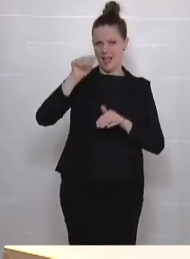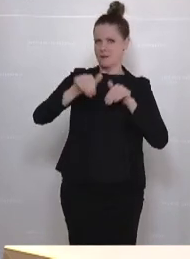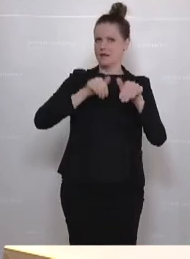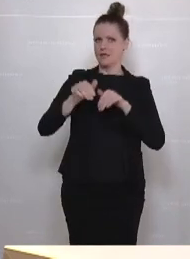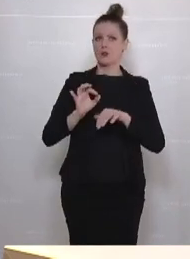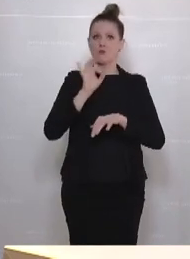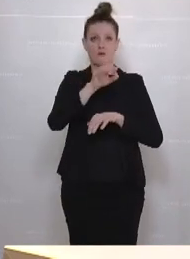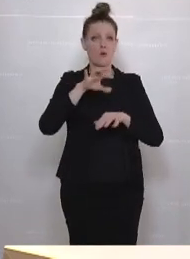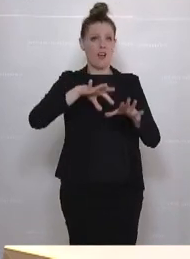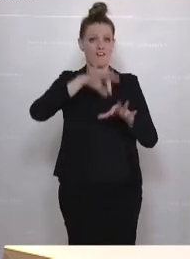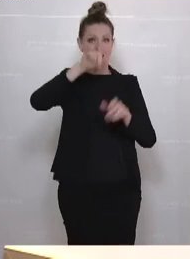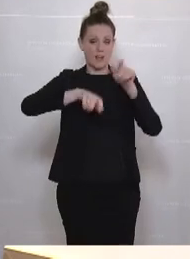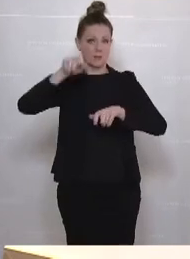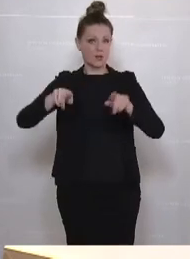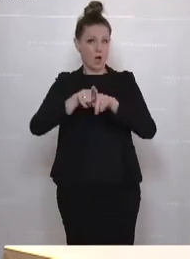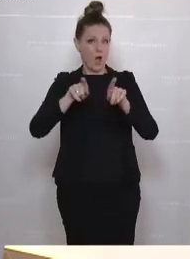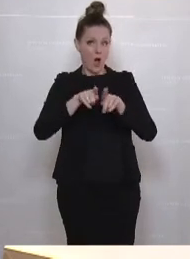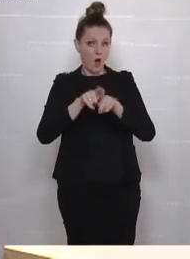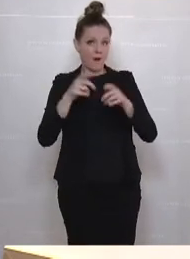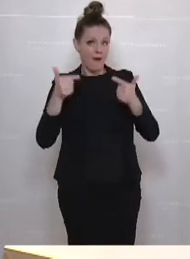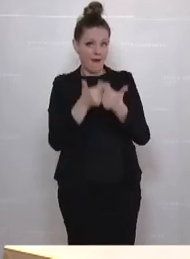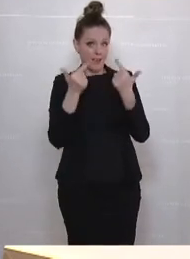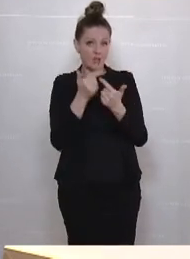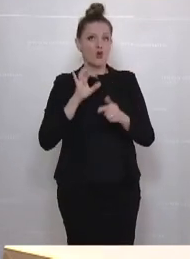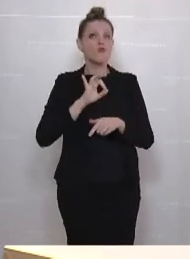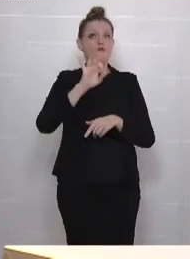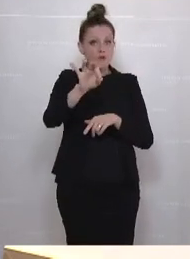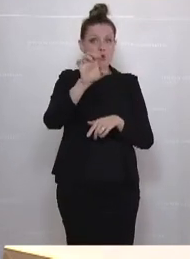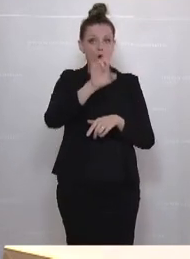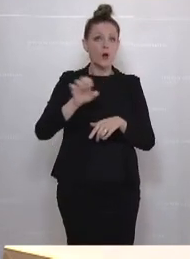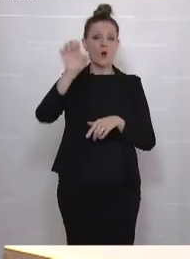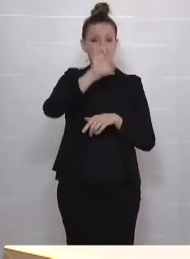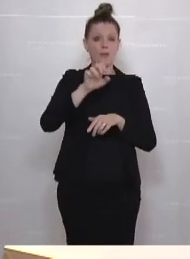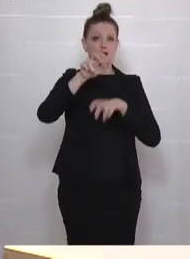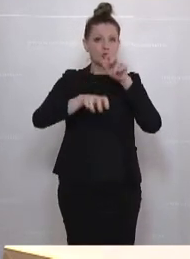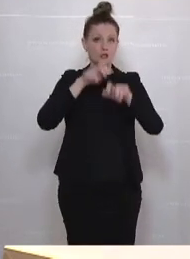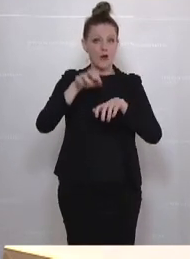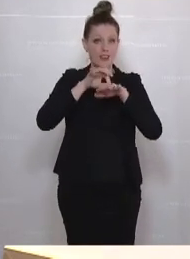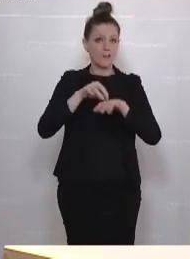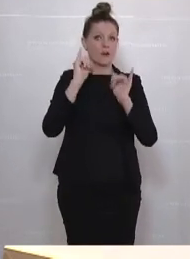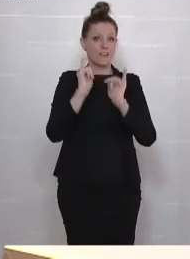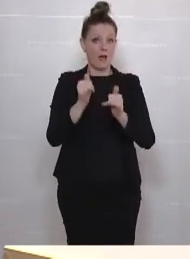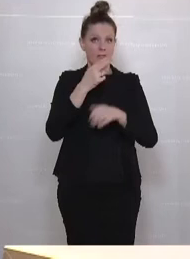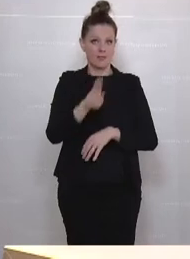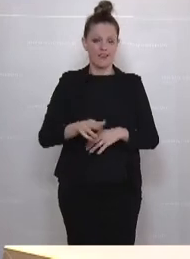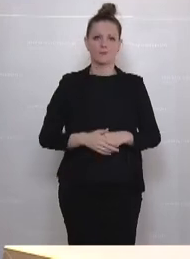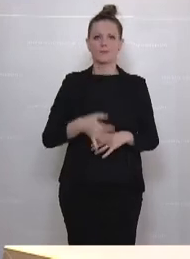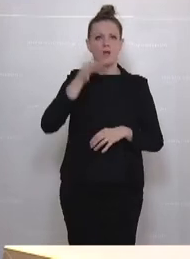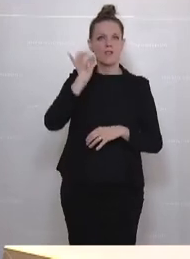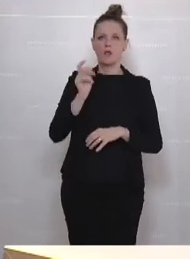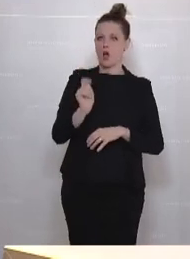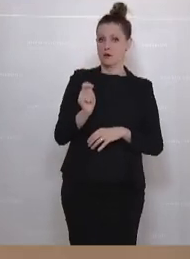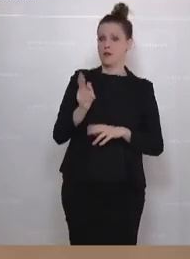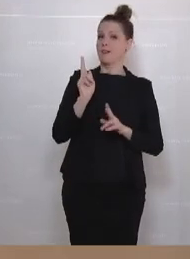Wähler zu Hause vor den Bildschirmen einmal klarstellen, sind Sie jetzt für die Einführung europäischer Steuern oder dagegen? Frau Abgeordnete, ich kann Sie beruhigen,